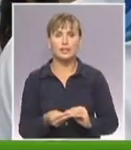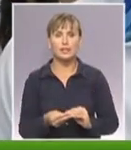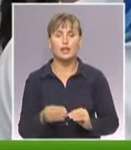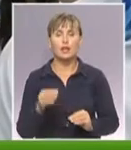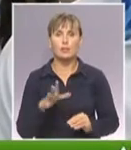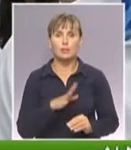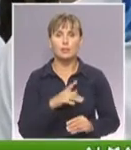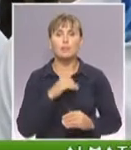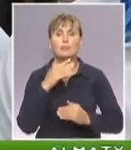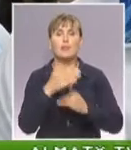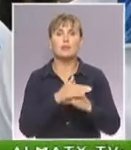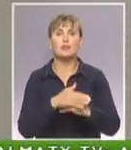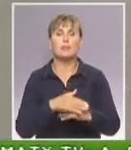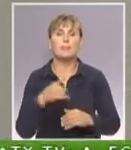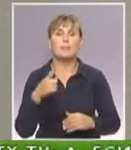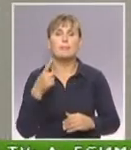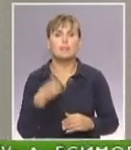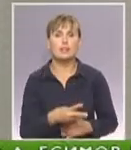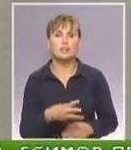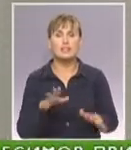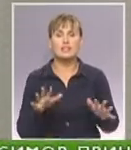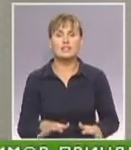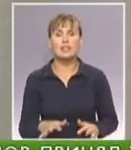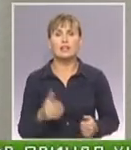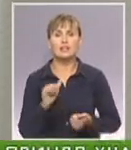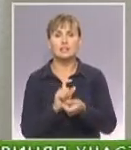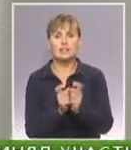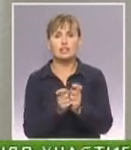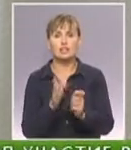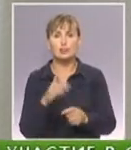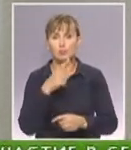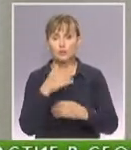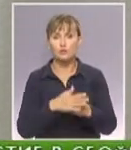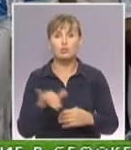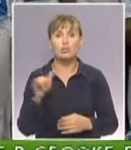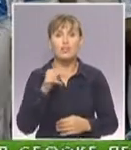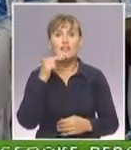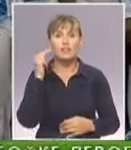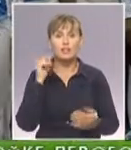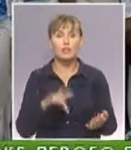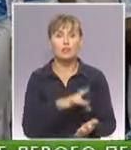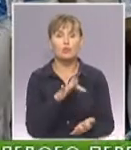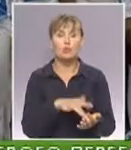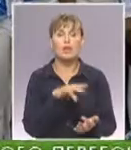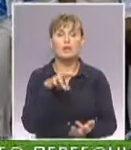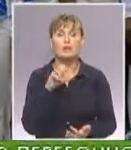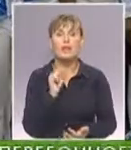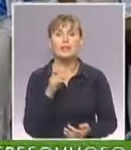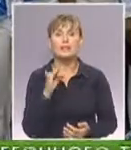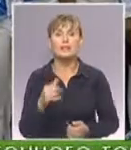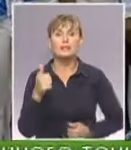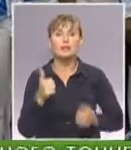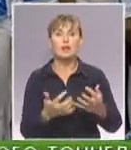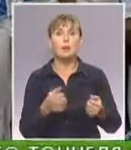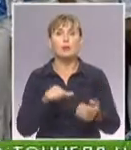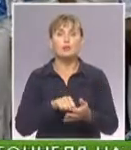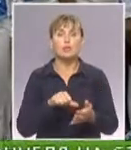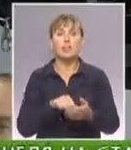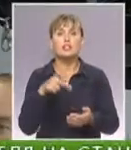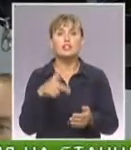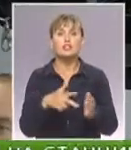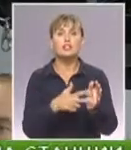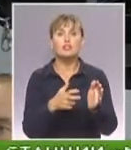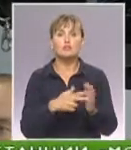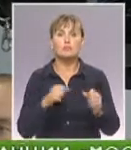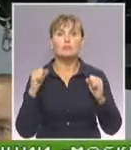быть поближе к призовым местам. Состязание стартует уже в ближайшую субботу в китайском городе Нанкин. В соревновании примут участие